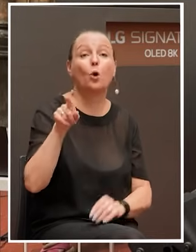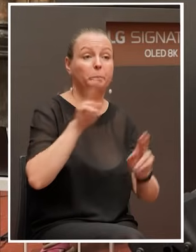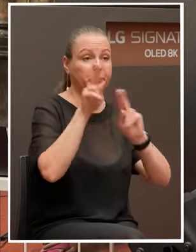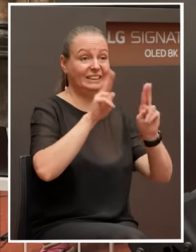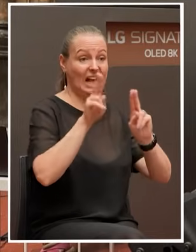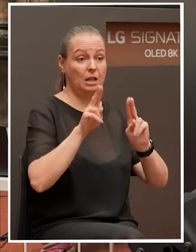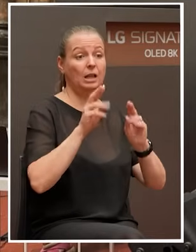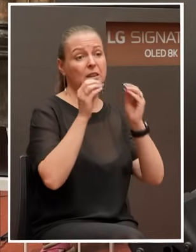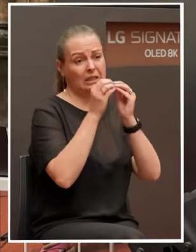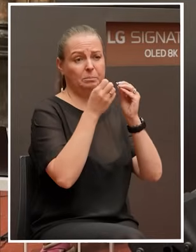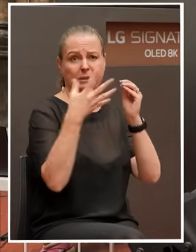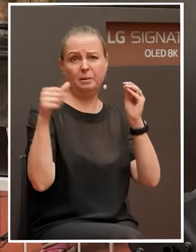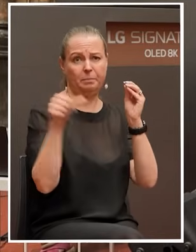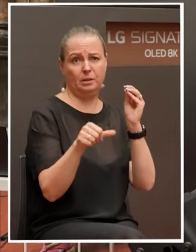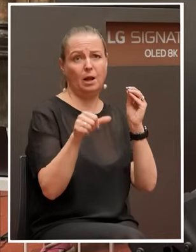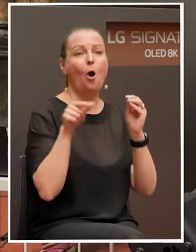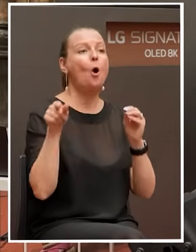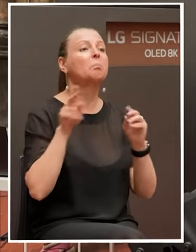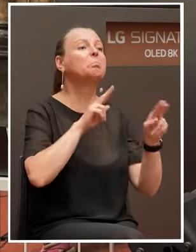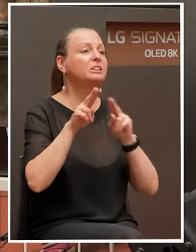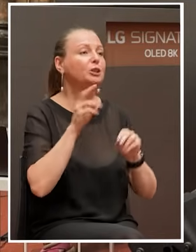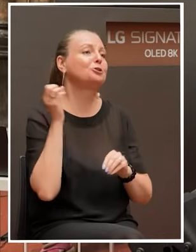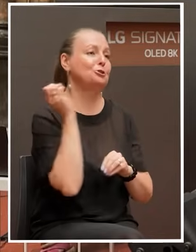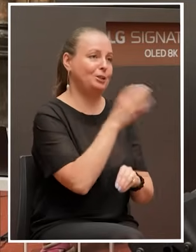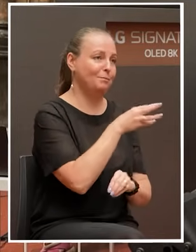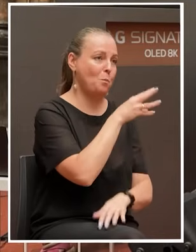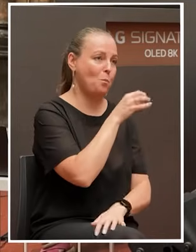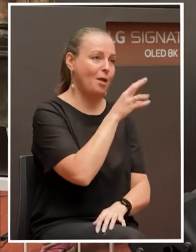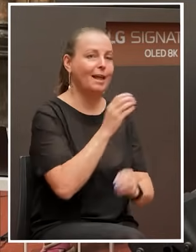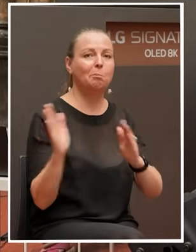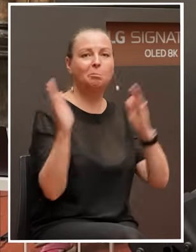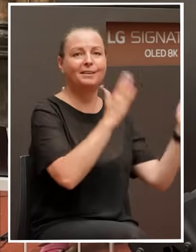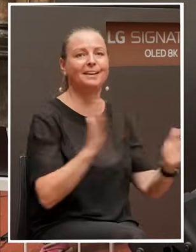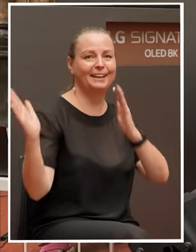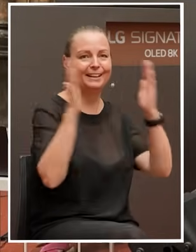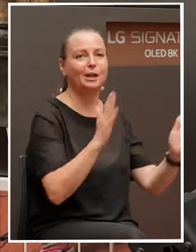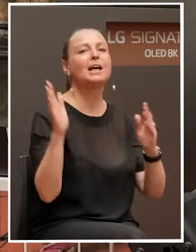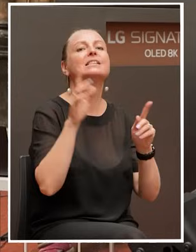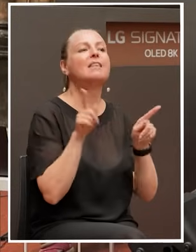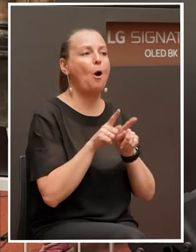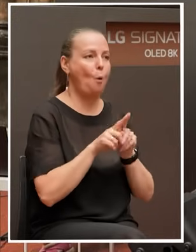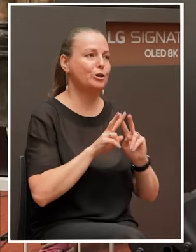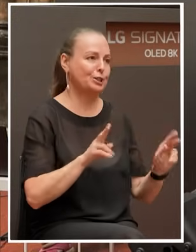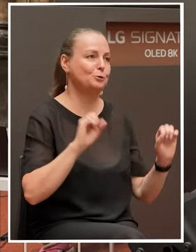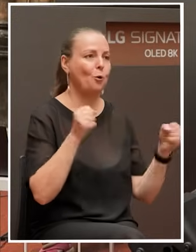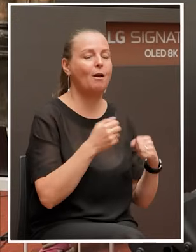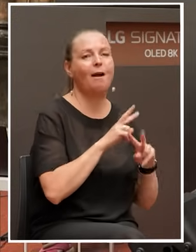15 минут, то есть он пишет быстрее самого Моне и меняет эти этюды тоже с той же скоростью, как Моне.